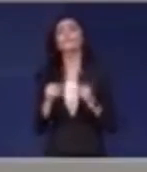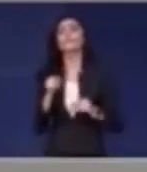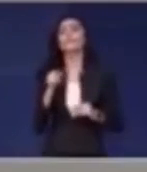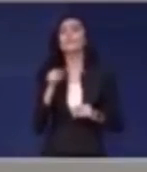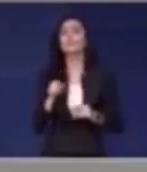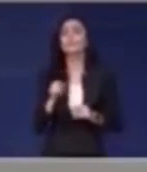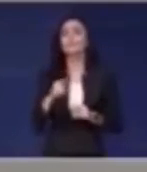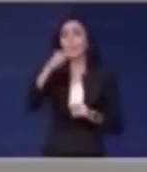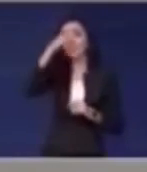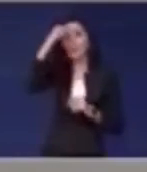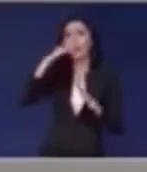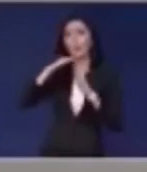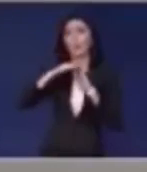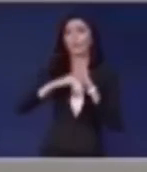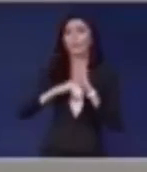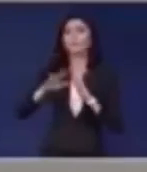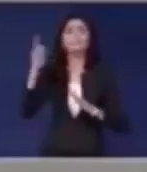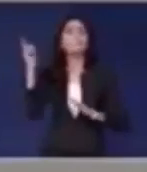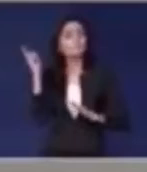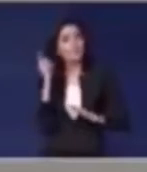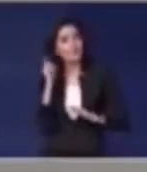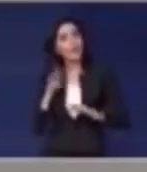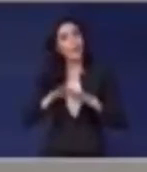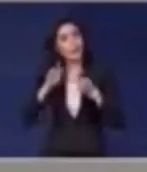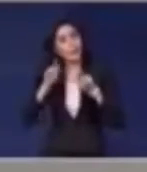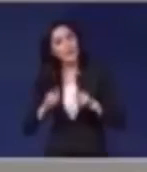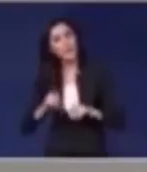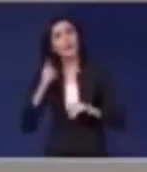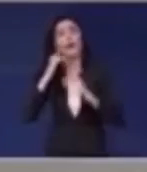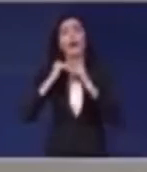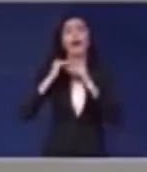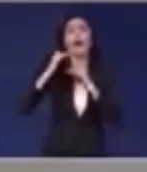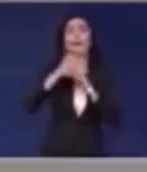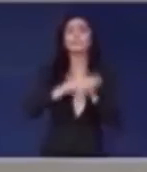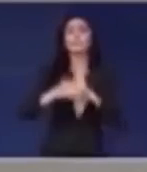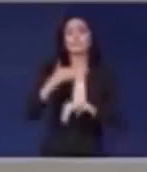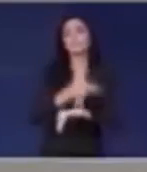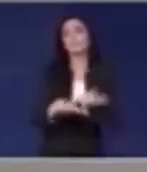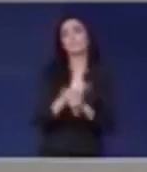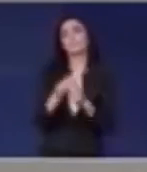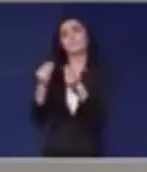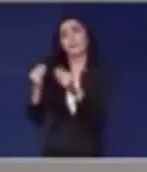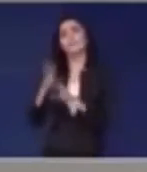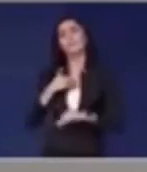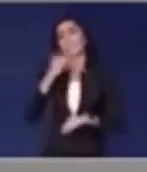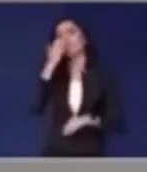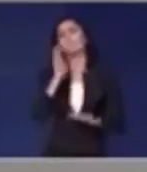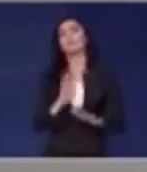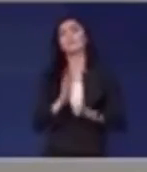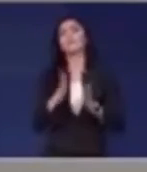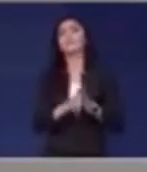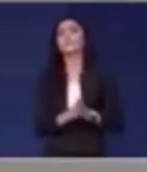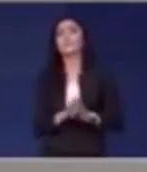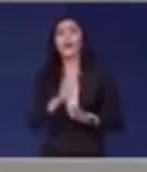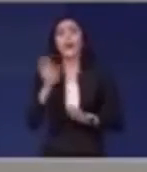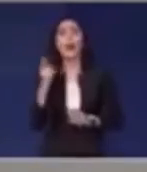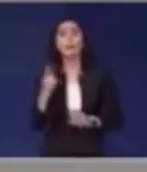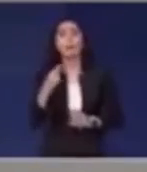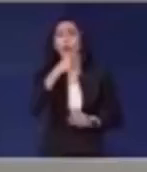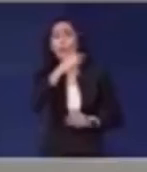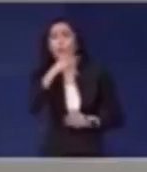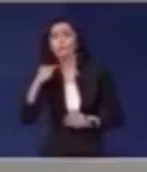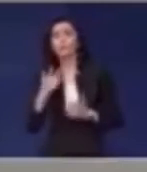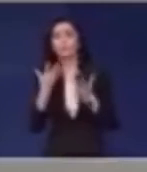üzere belirlenen kurallara riayet ederek halkımıza hizmet vermelerini bekliyoruz herhangi bir